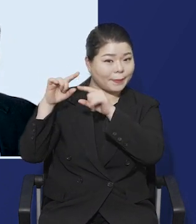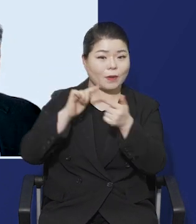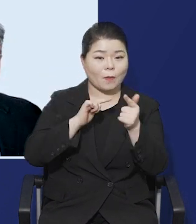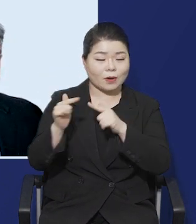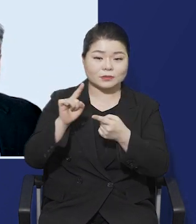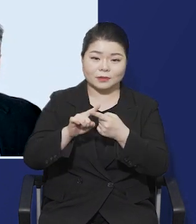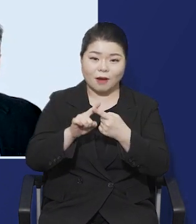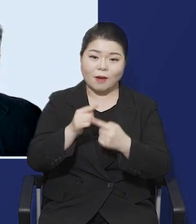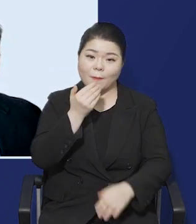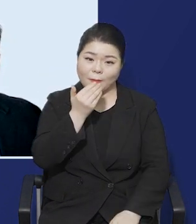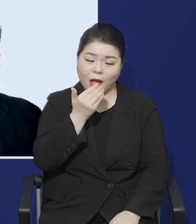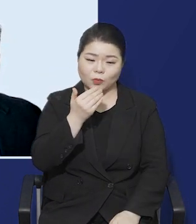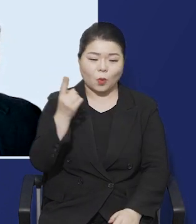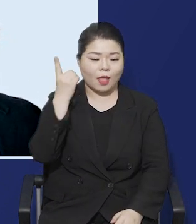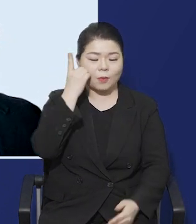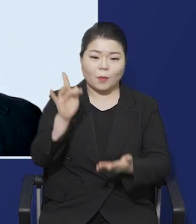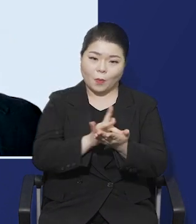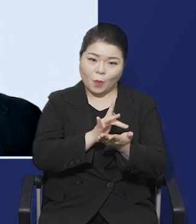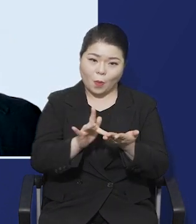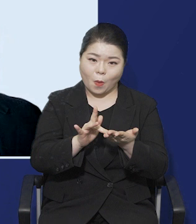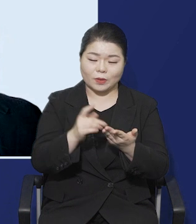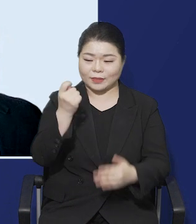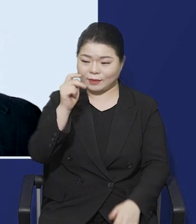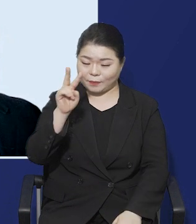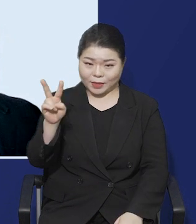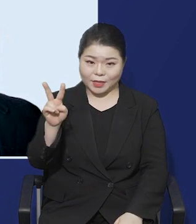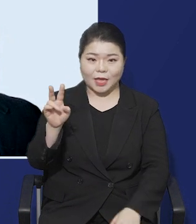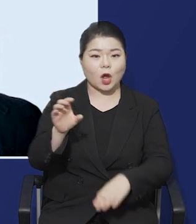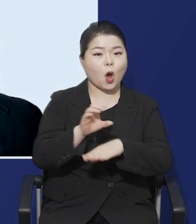앱과 비롯해서 스마트폰, 그리고 디지털 TV,